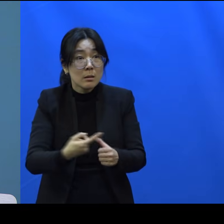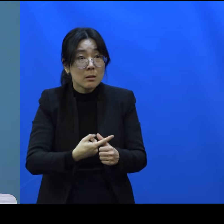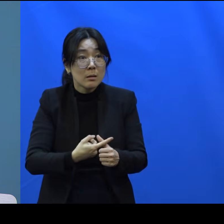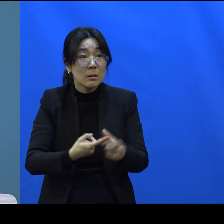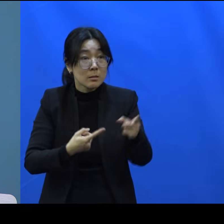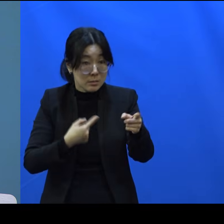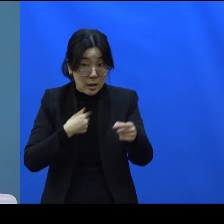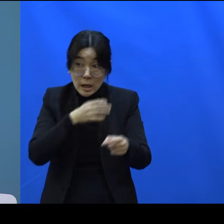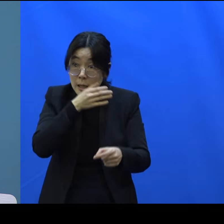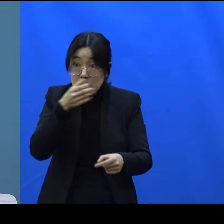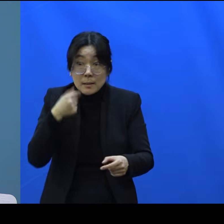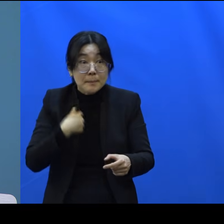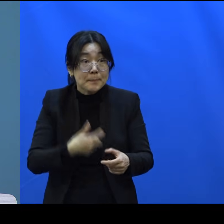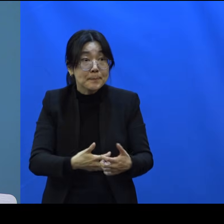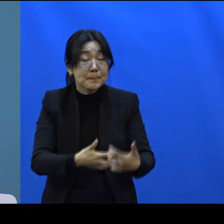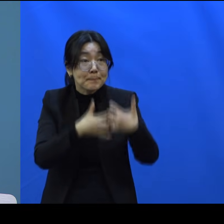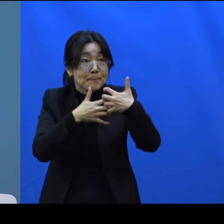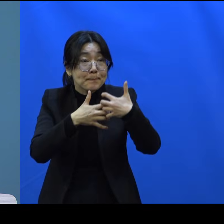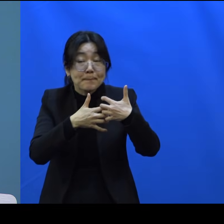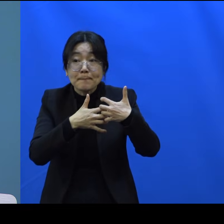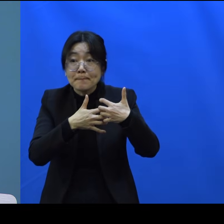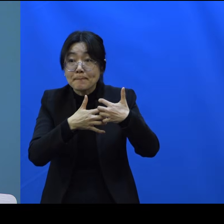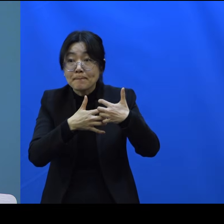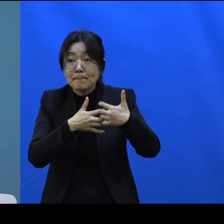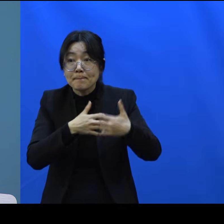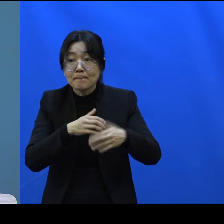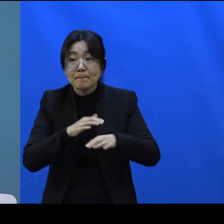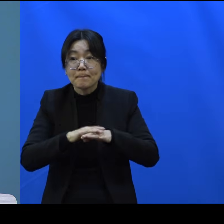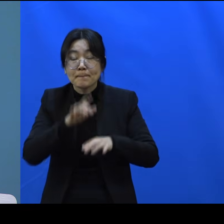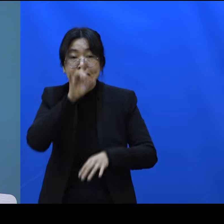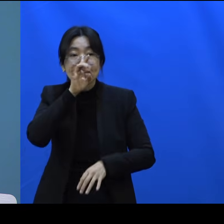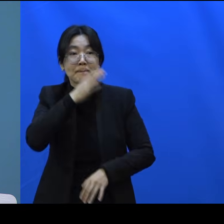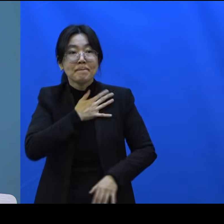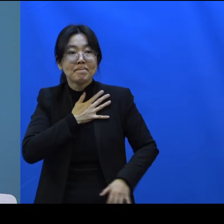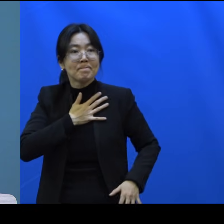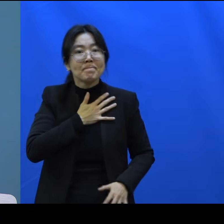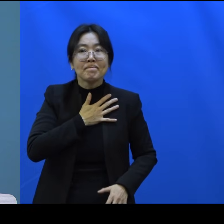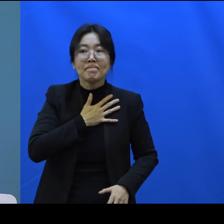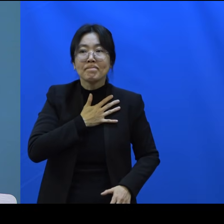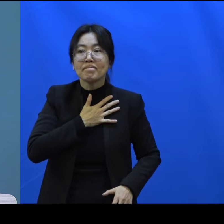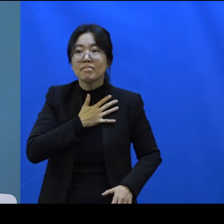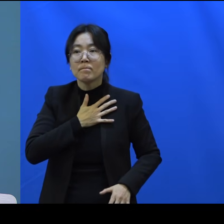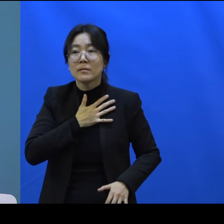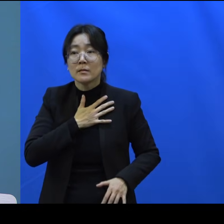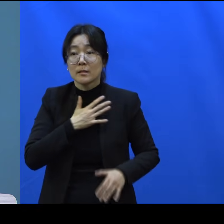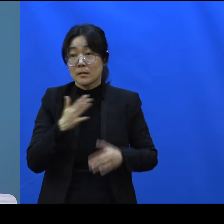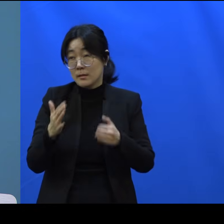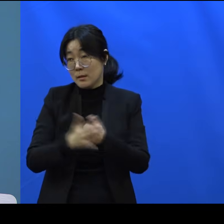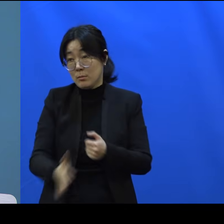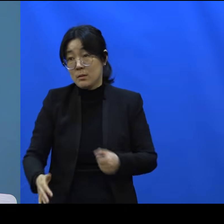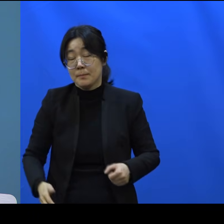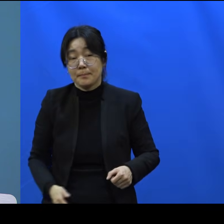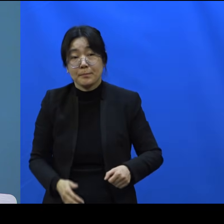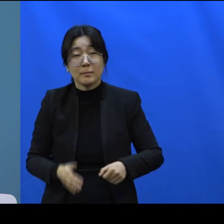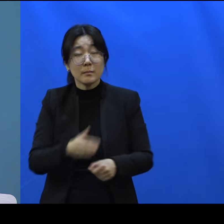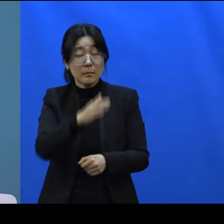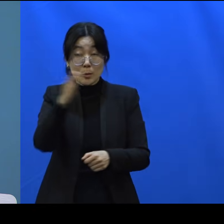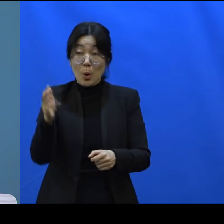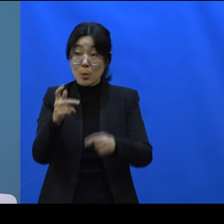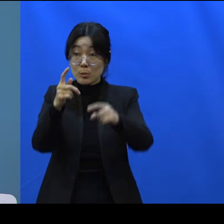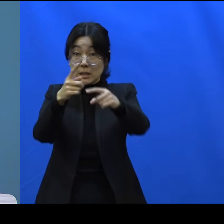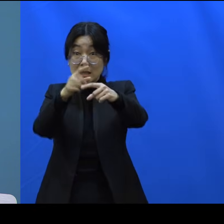왜? 십자가 영성이 없기 때문에. 십자가가 단단하게 자기 삶을 붙들고 있지 않기 때문에 놓으면 죽는 줄 아는